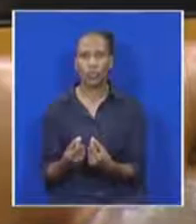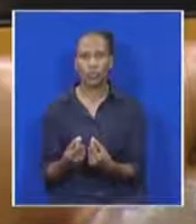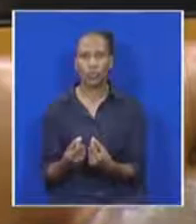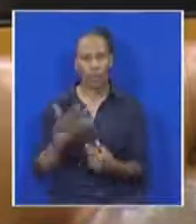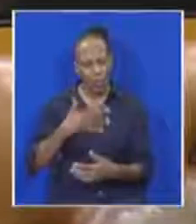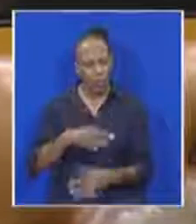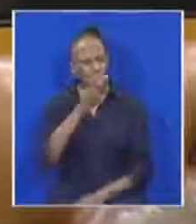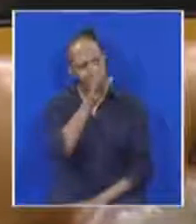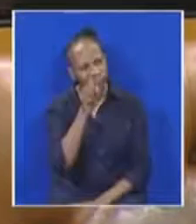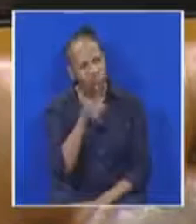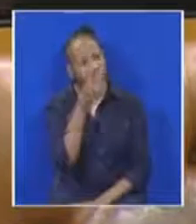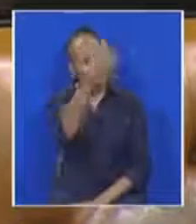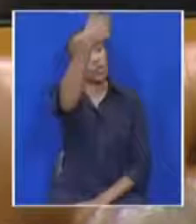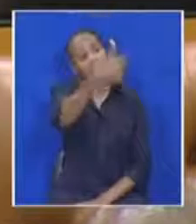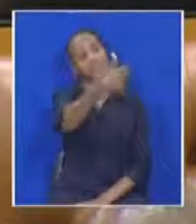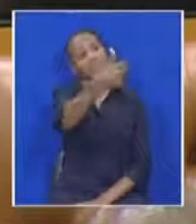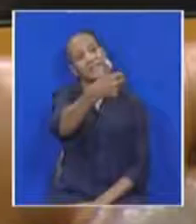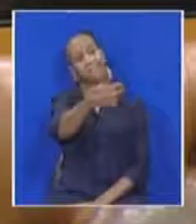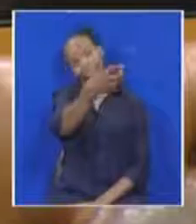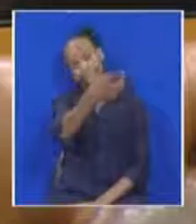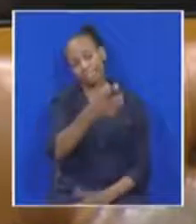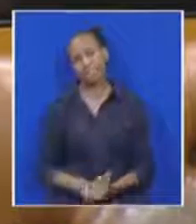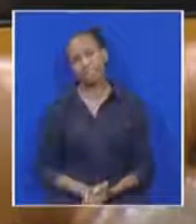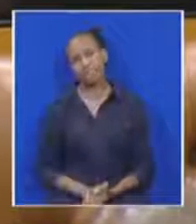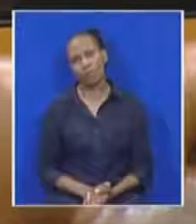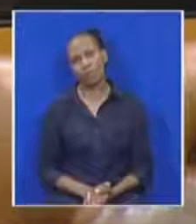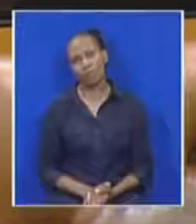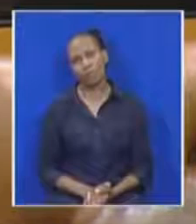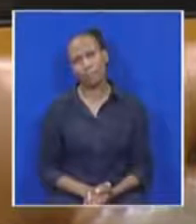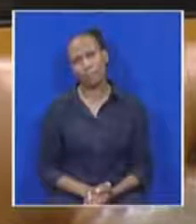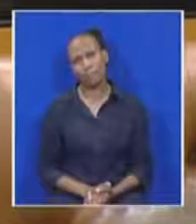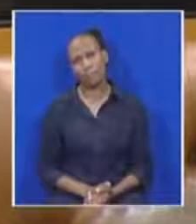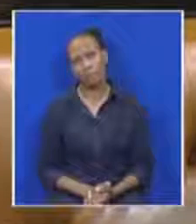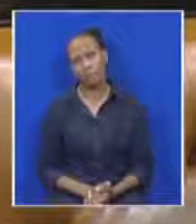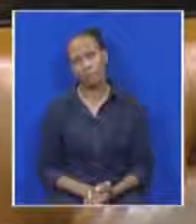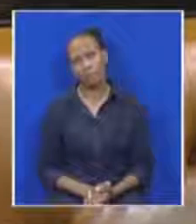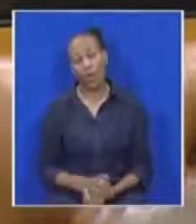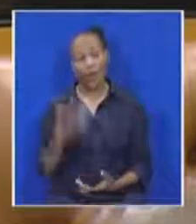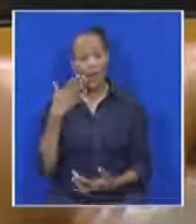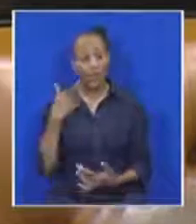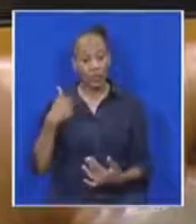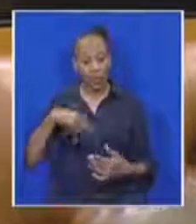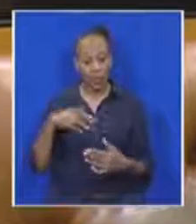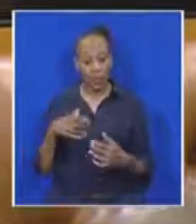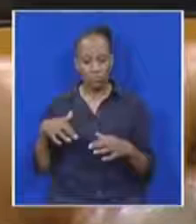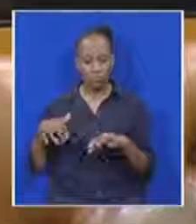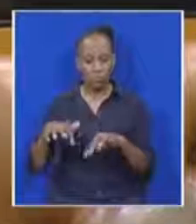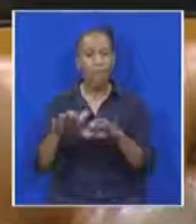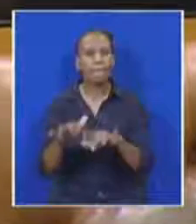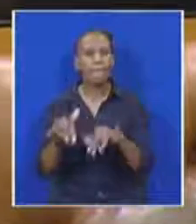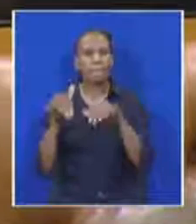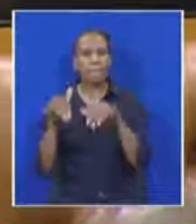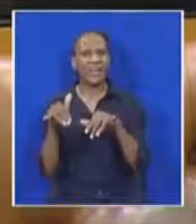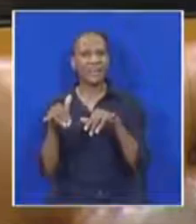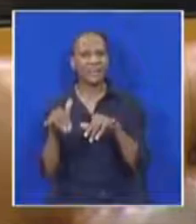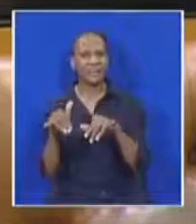lapho ngaphambili yini ukuthi masingena nikwazi ukusibona ukuthi sizolwa sibe singalo why nina nibone